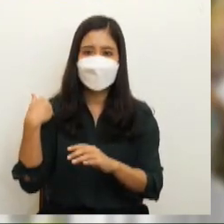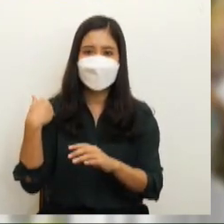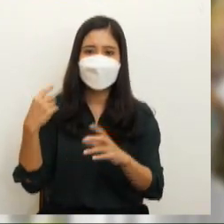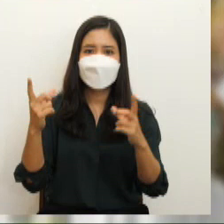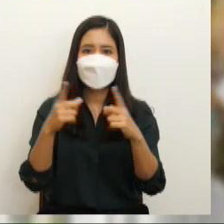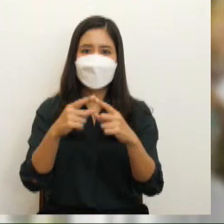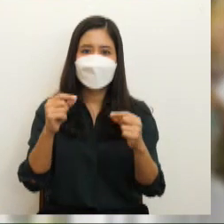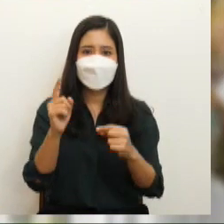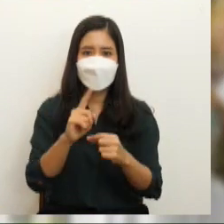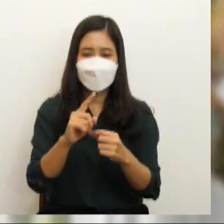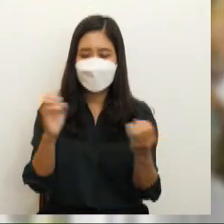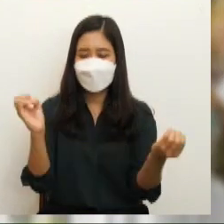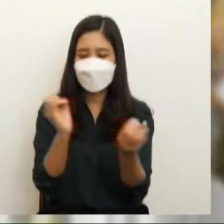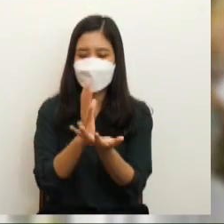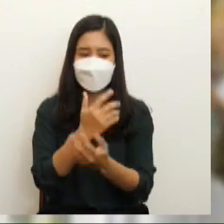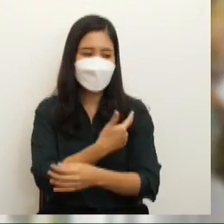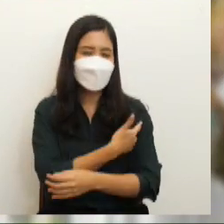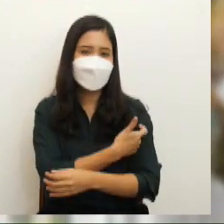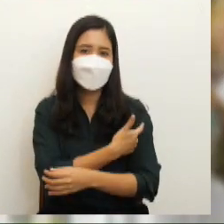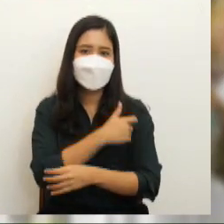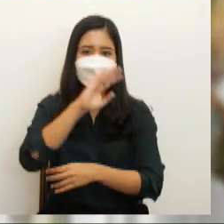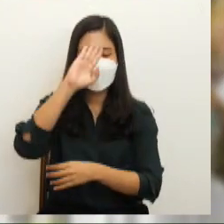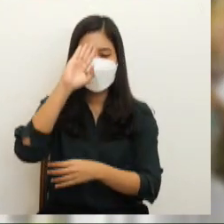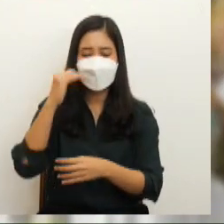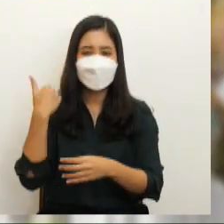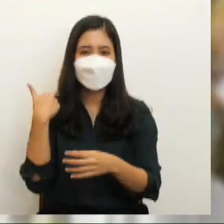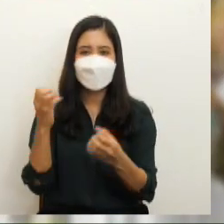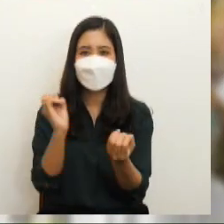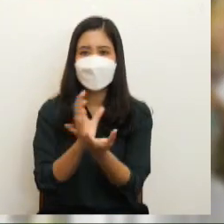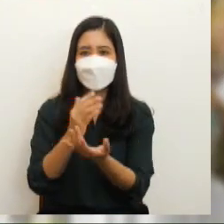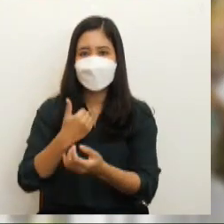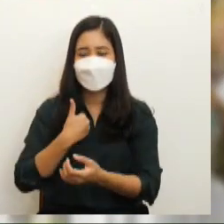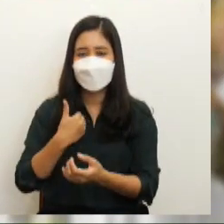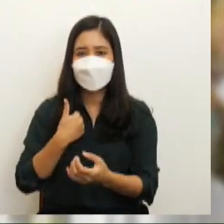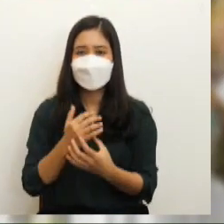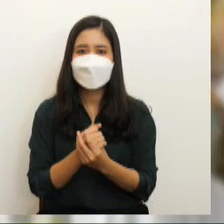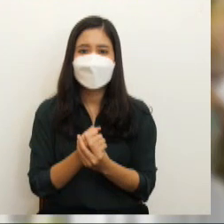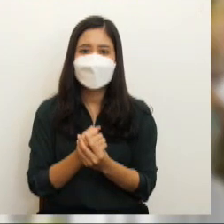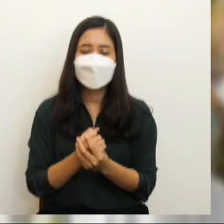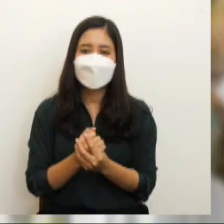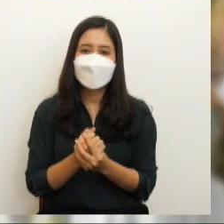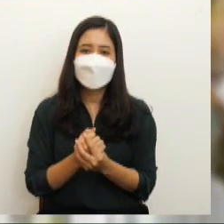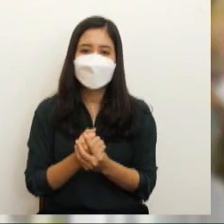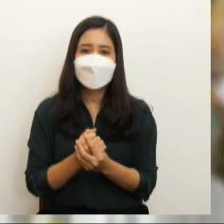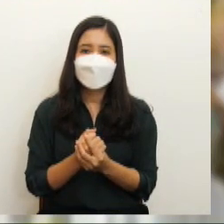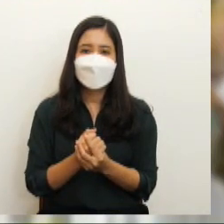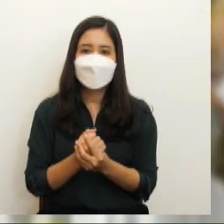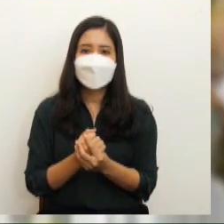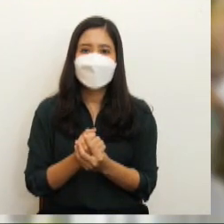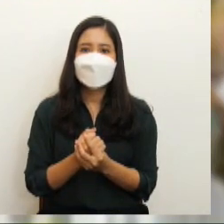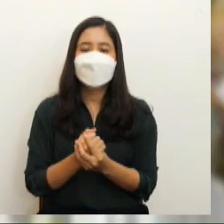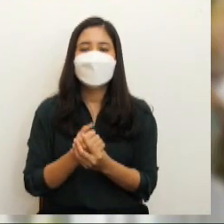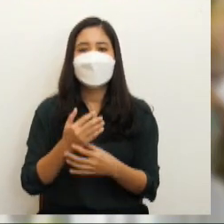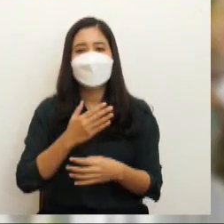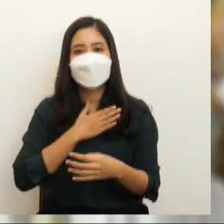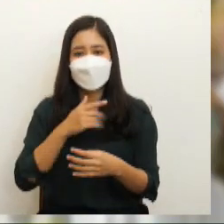ที่ได้รับผลกระทบจากการฉีดวัคซีนนะครับซึ่งในการเยียวยาตรงนี้นะครับเราดอกฟรีนะครับซึ่งได้